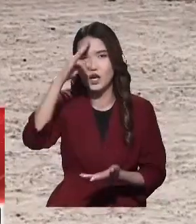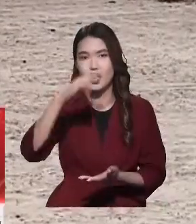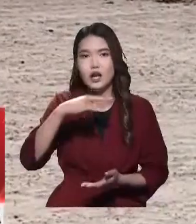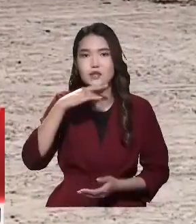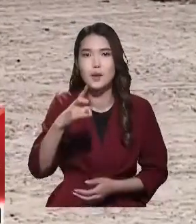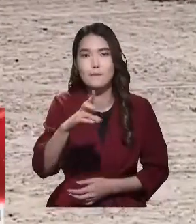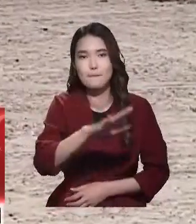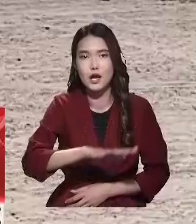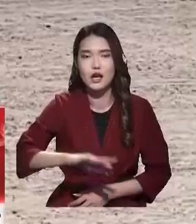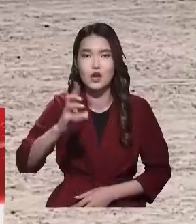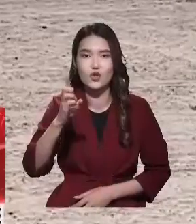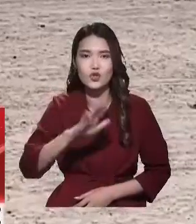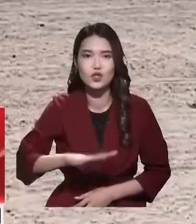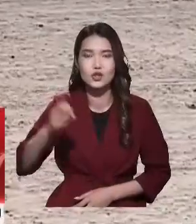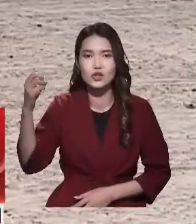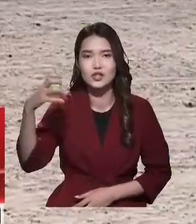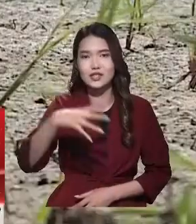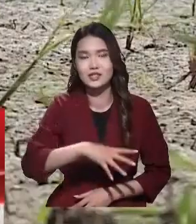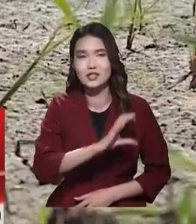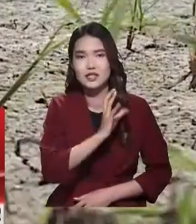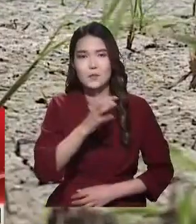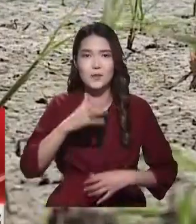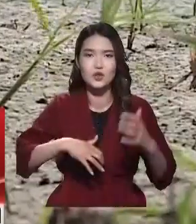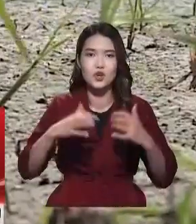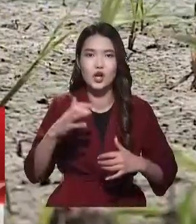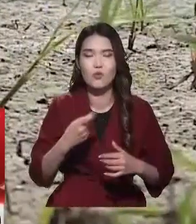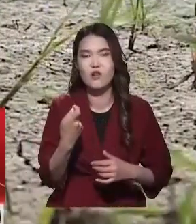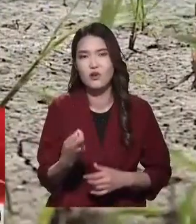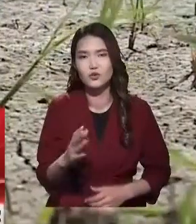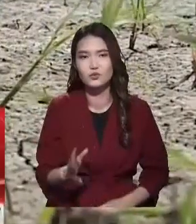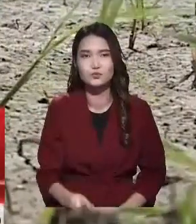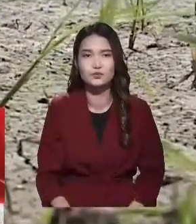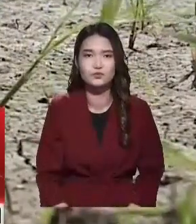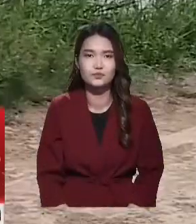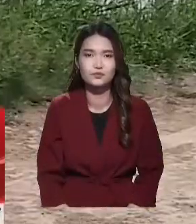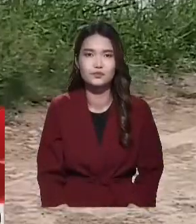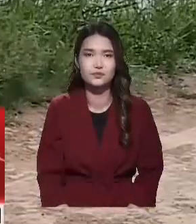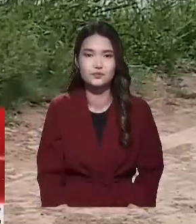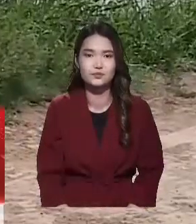Қазақстанның батысы мен шығысында күн қатты ысиды, жауын шашын өте аз болады.